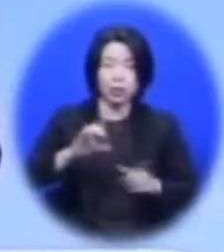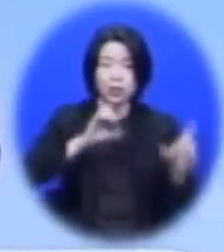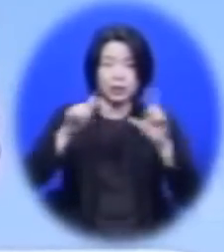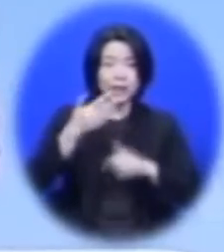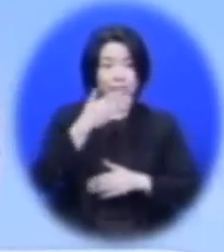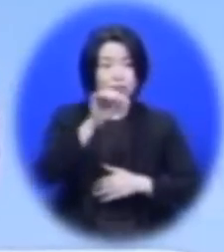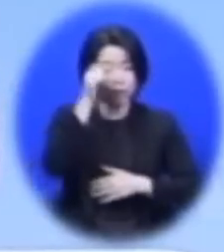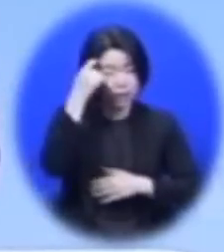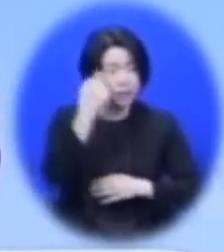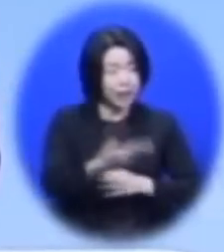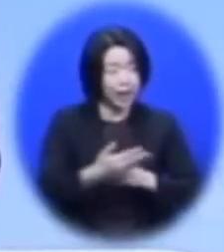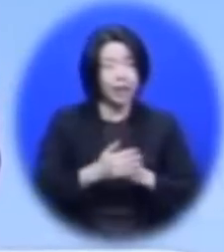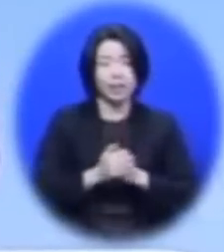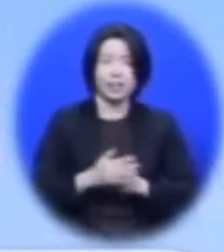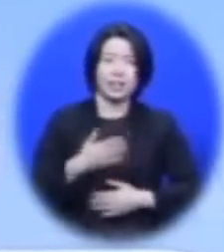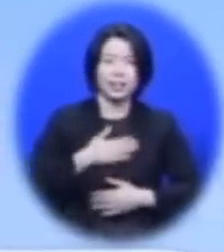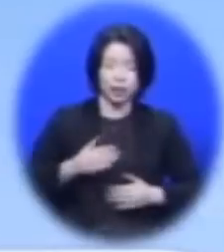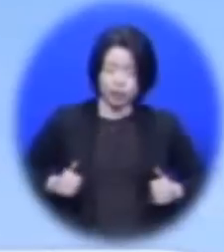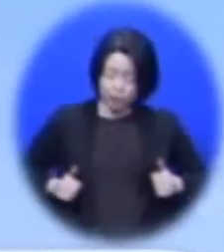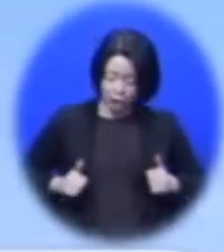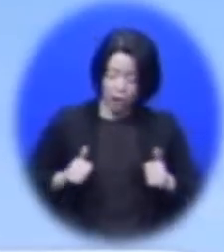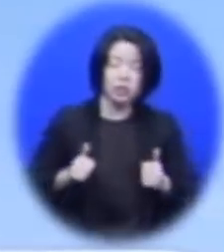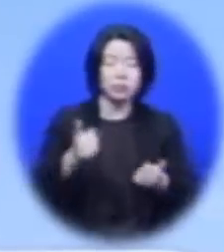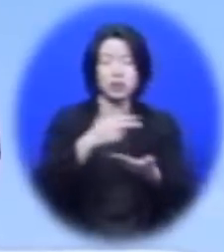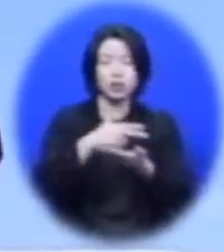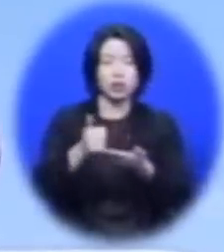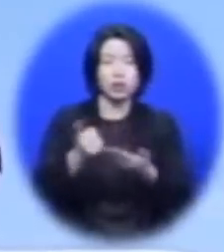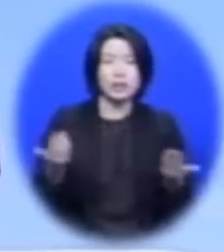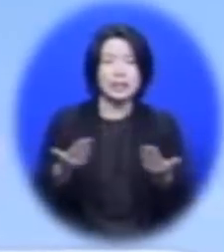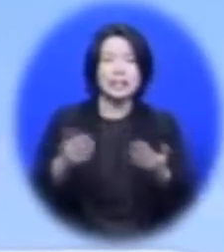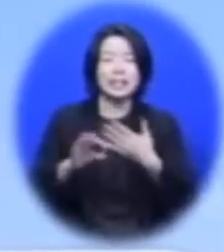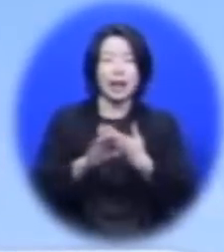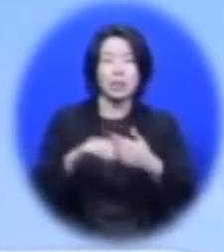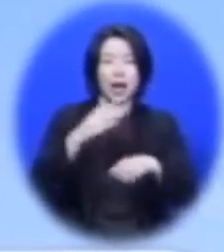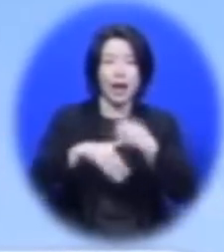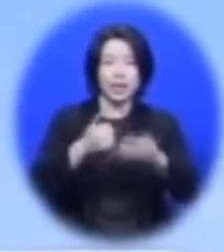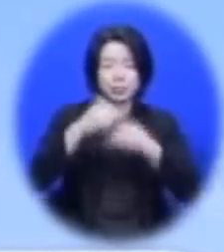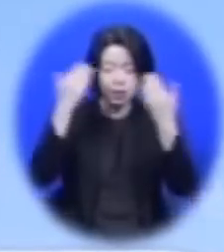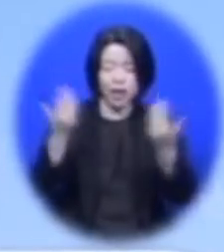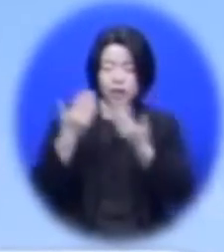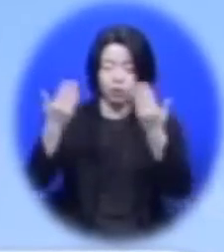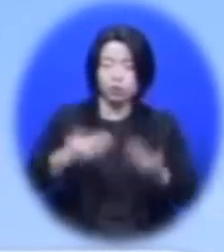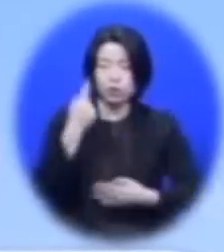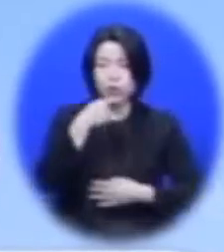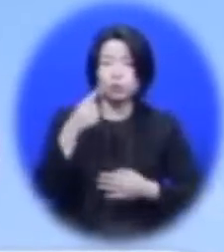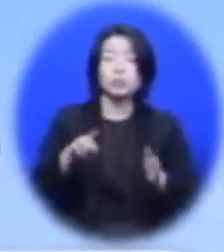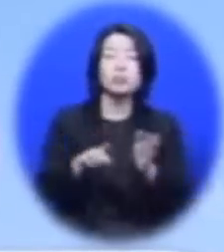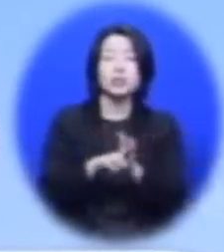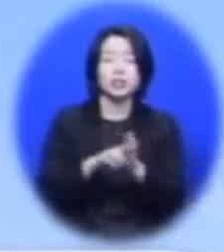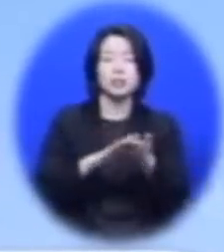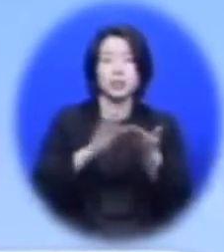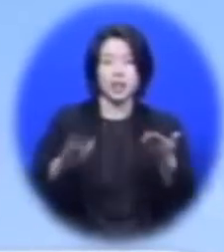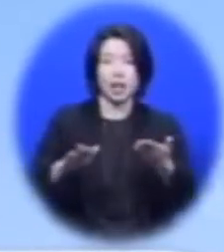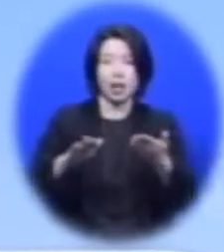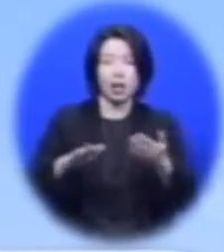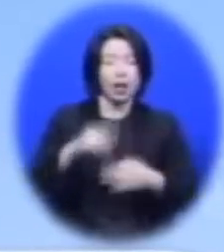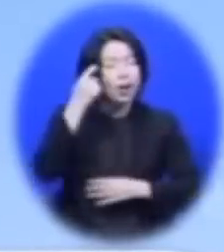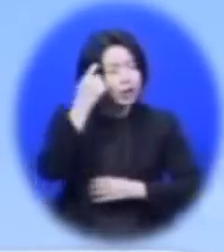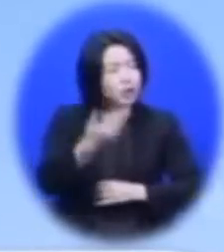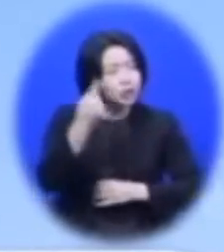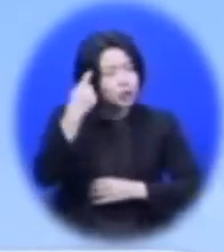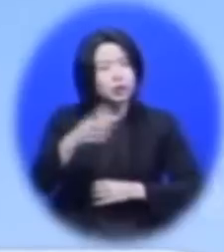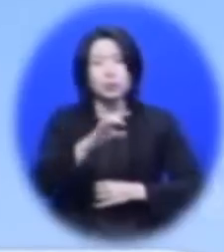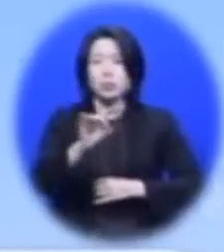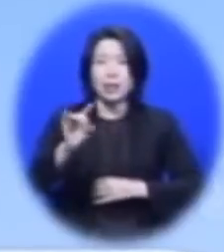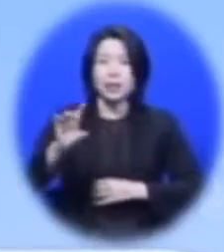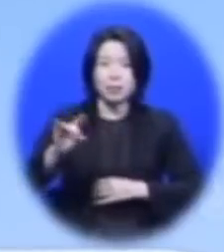있냐? 저는 열심히 주의 일하면 하나님이 다 주실 줄 믿습니다. 뭘 질문해도 다 하나님이 주실 줄